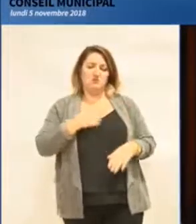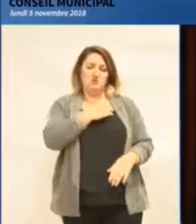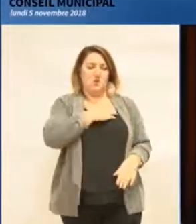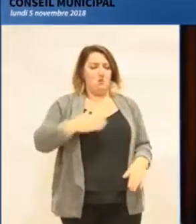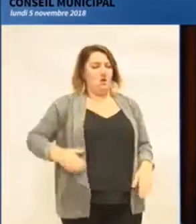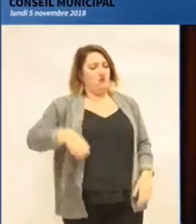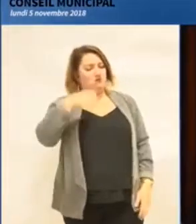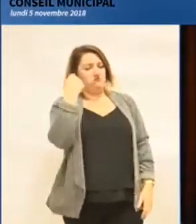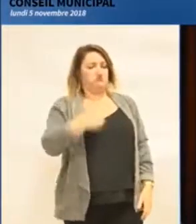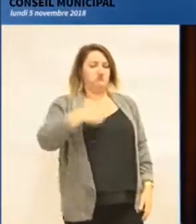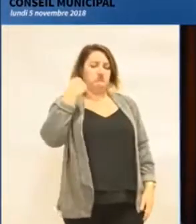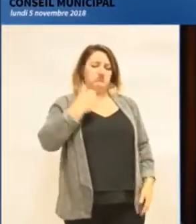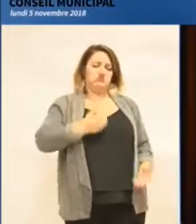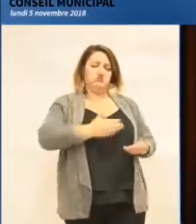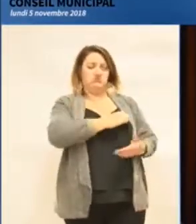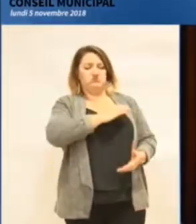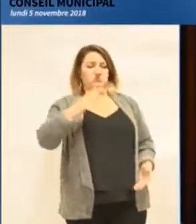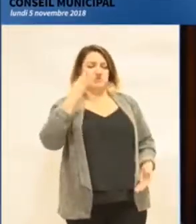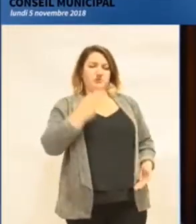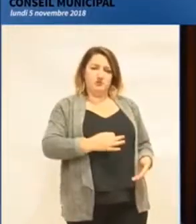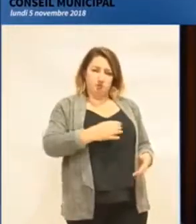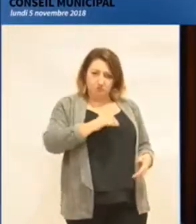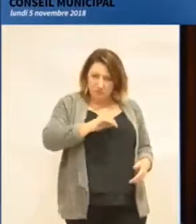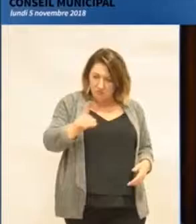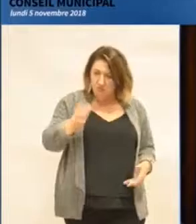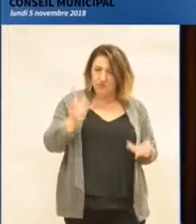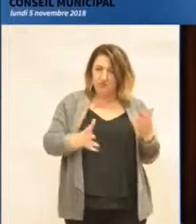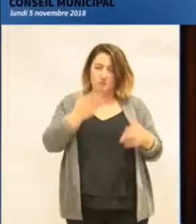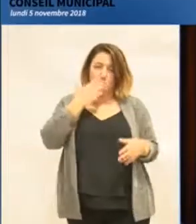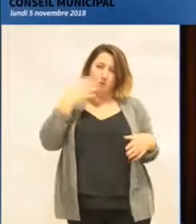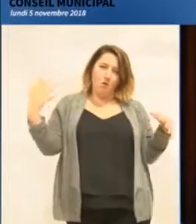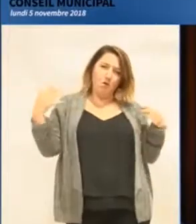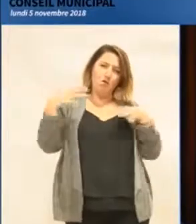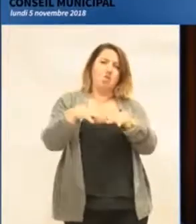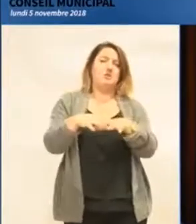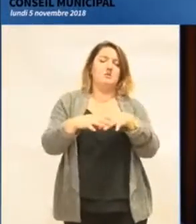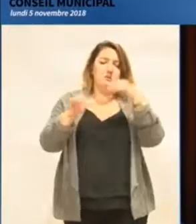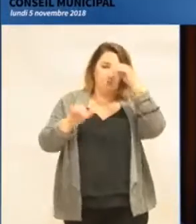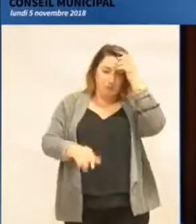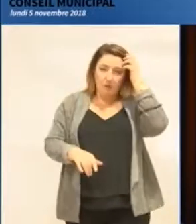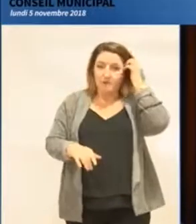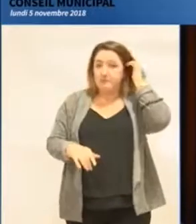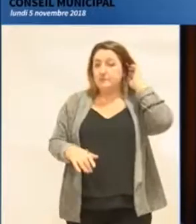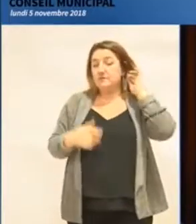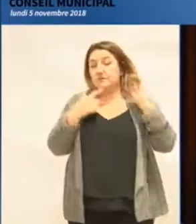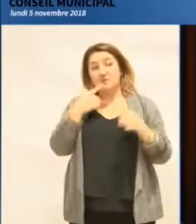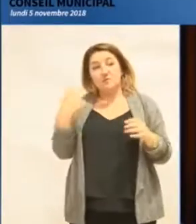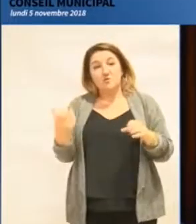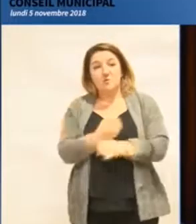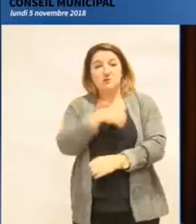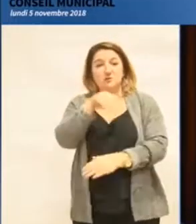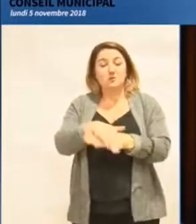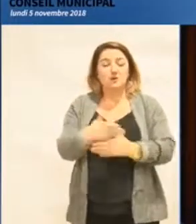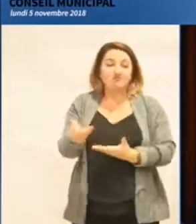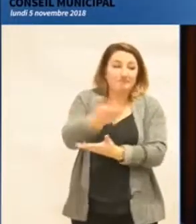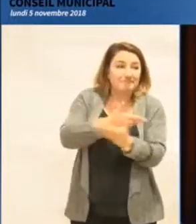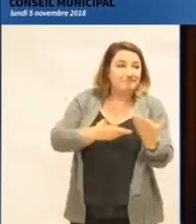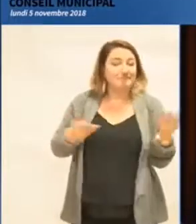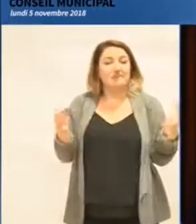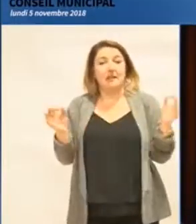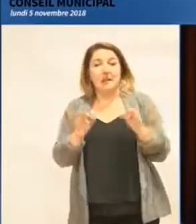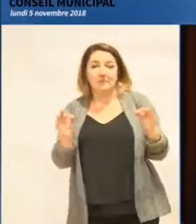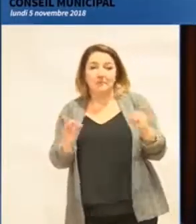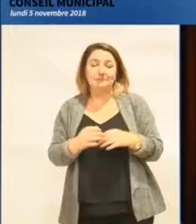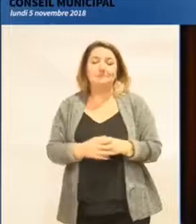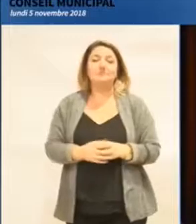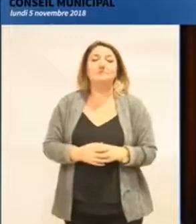y a donc là aussi des sujets qui auraient mérité que vous puissiez ou nous puissions nous exprimer ce soir. Voilà ce que